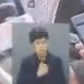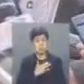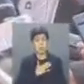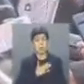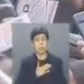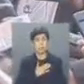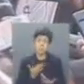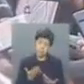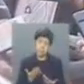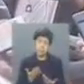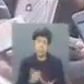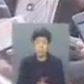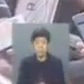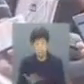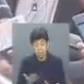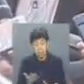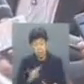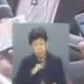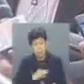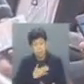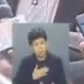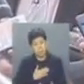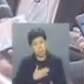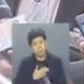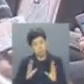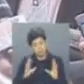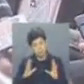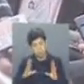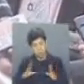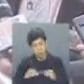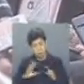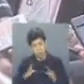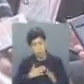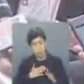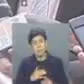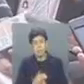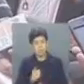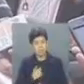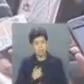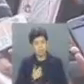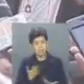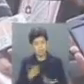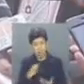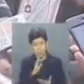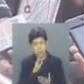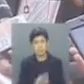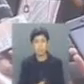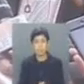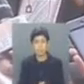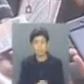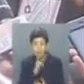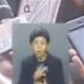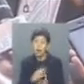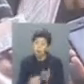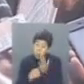รับฟังแต่จริงๆเนี่ยผมไม่เคยรับฟังเลยและผมไม่ให้ราคาแต่เมื่อเป็นข้อเสน